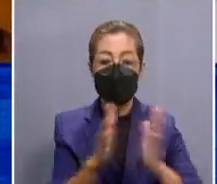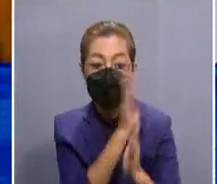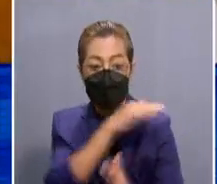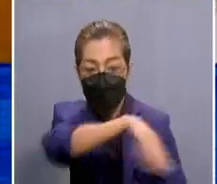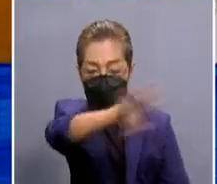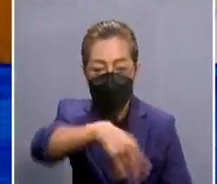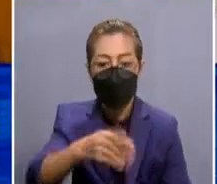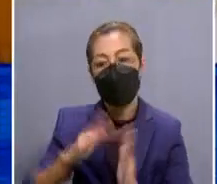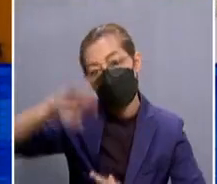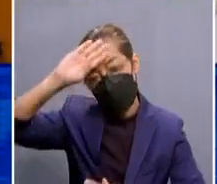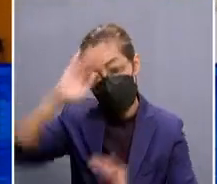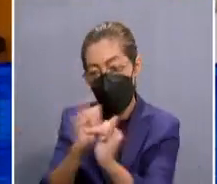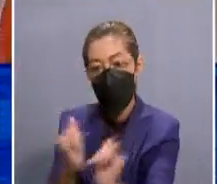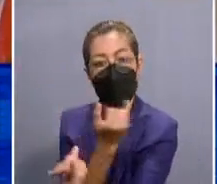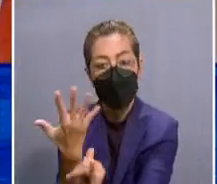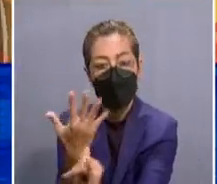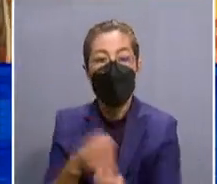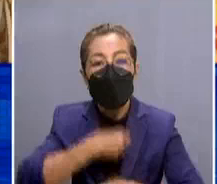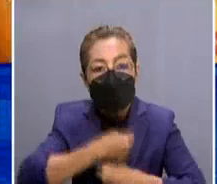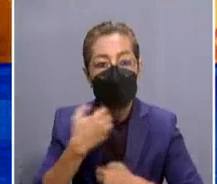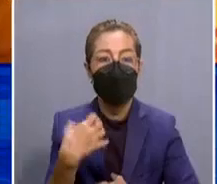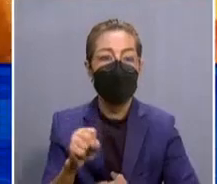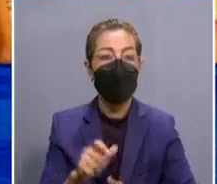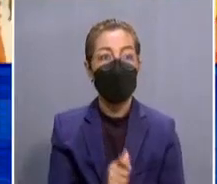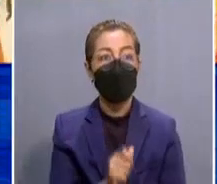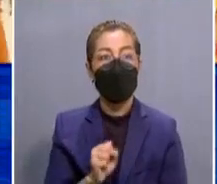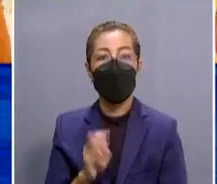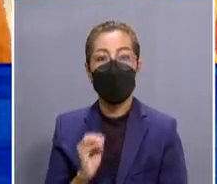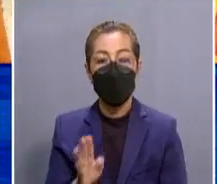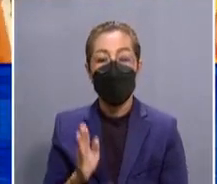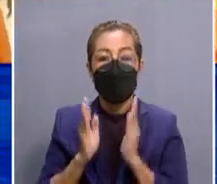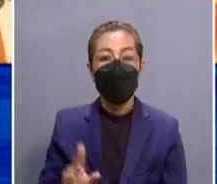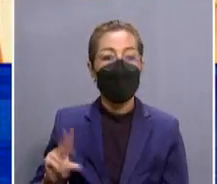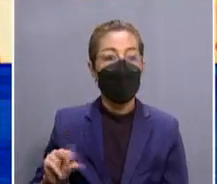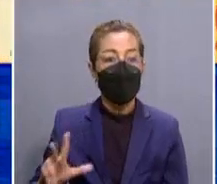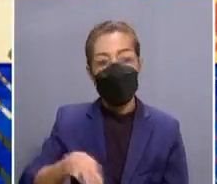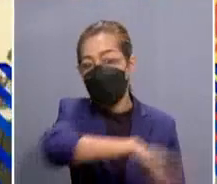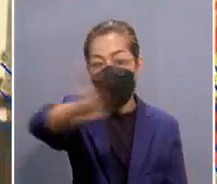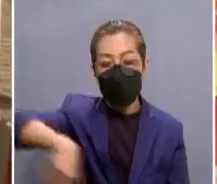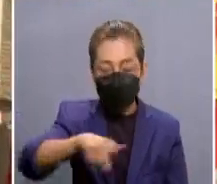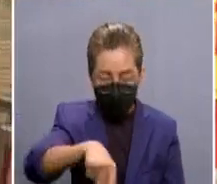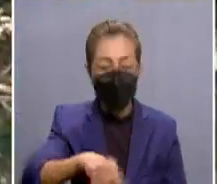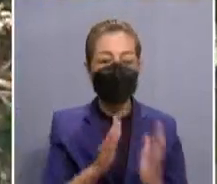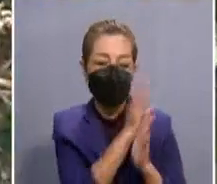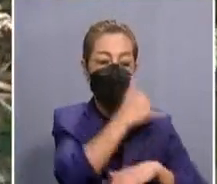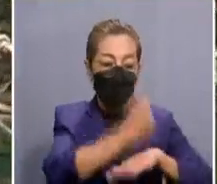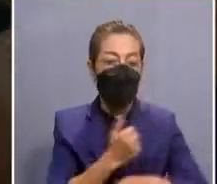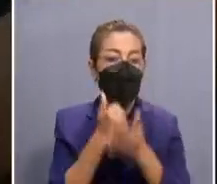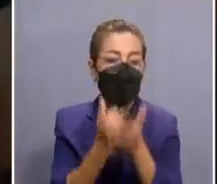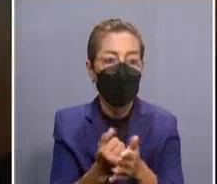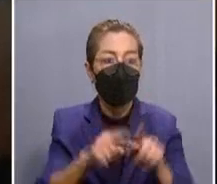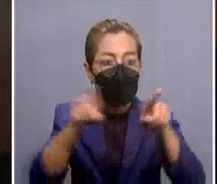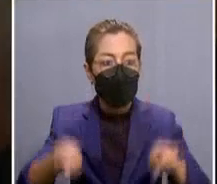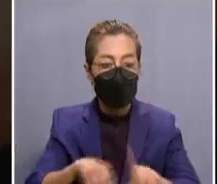รายผู้สูงอายุในพื้นที่ 10รายแล้วก็ยังมีเจ้าหน้าที่อสมอีก 33รายก็เป็นสร้างเป็นการสร้างความมั่นใจให้กับทุกฝ่ายที่ต้อง